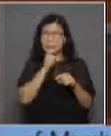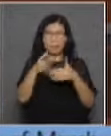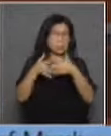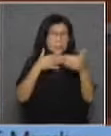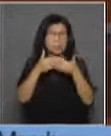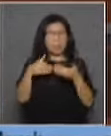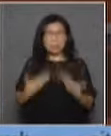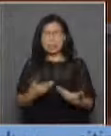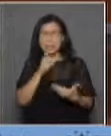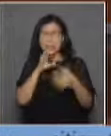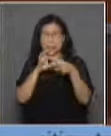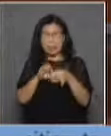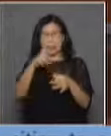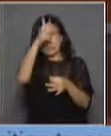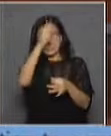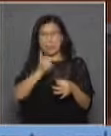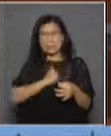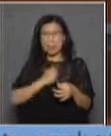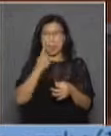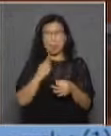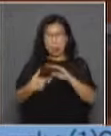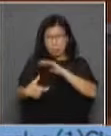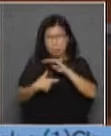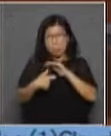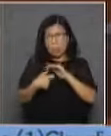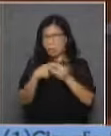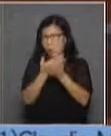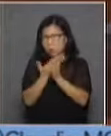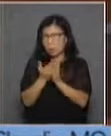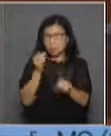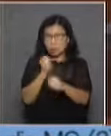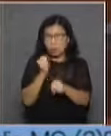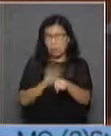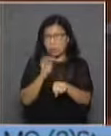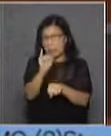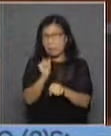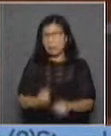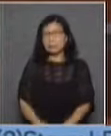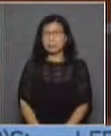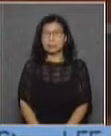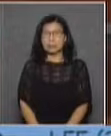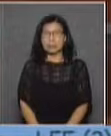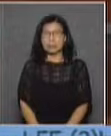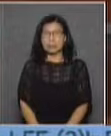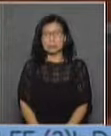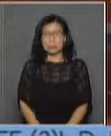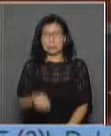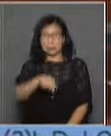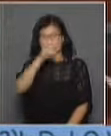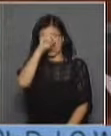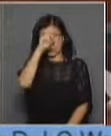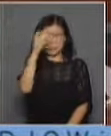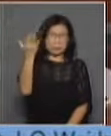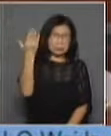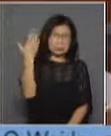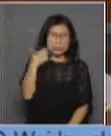面有關嘅官員涉及到貪污舞弊嘅情況嘅咩？主席，如果你睇翻當年呢一個